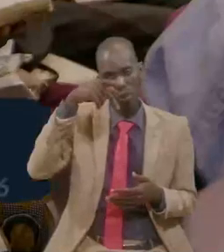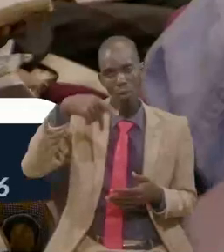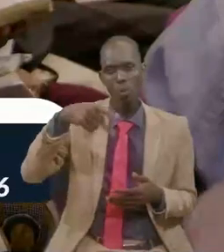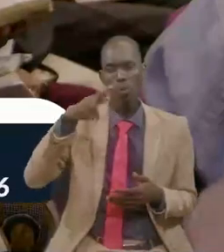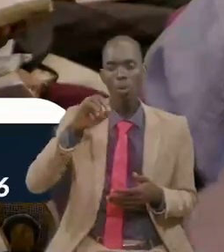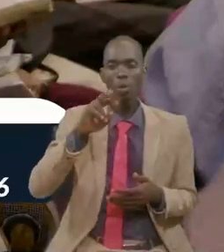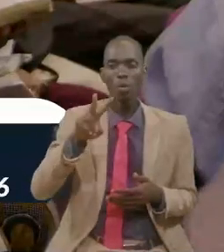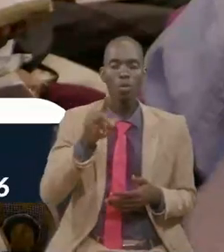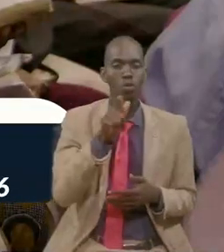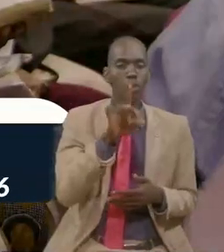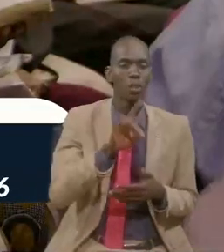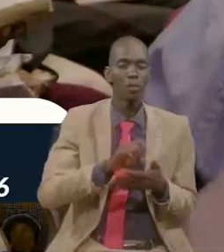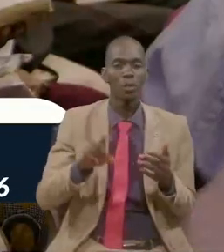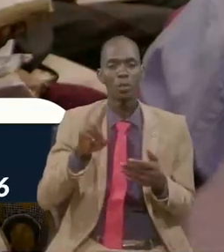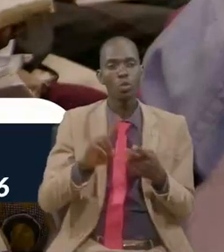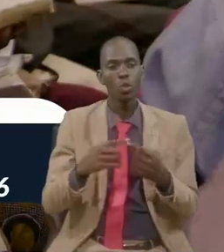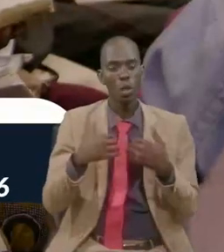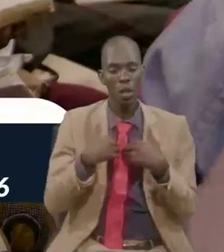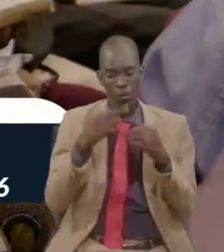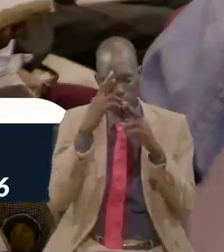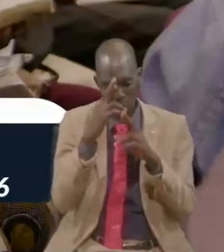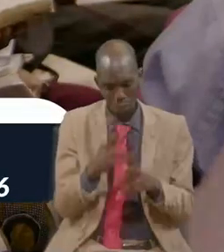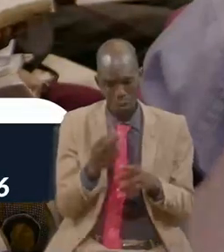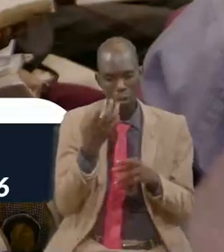Proverbe 28-21.